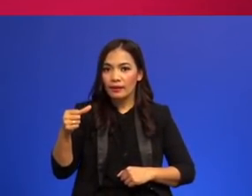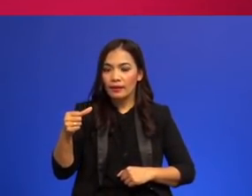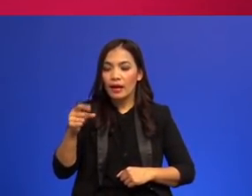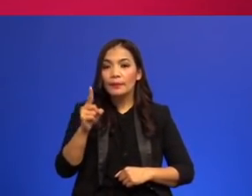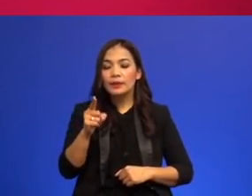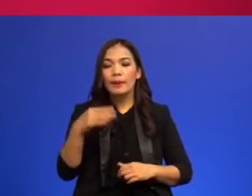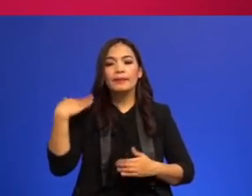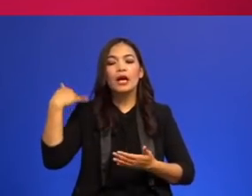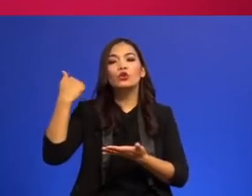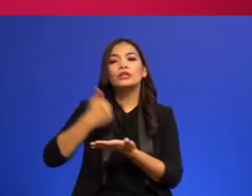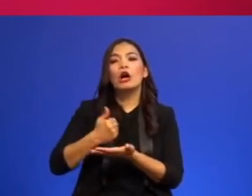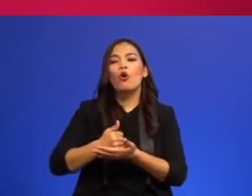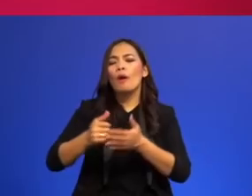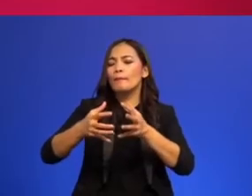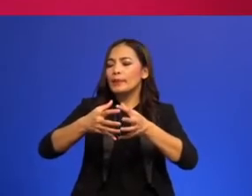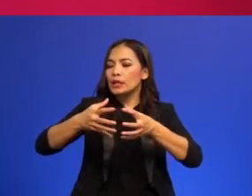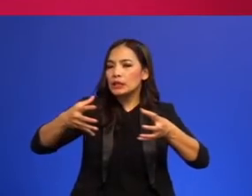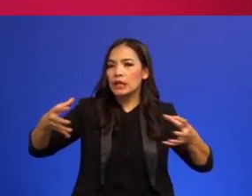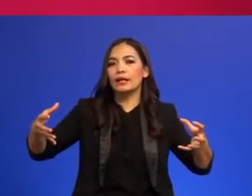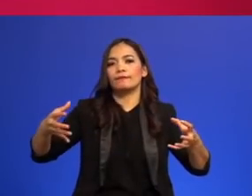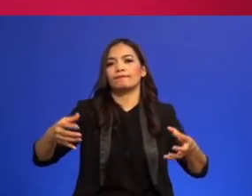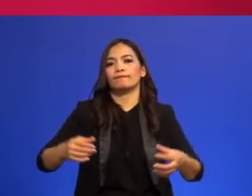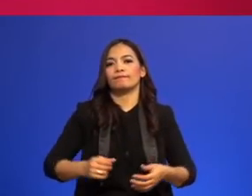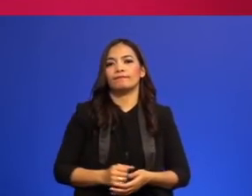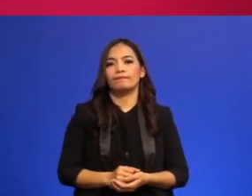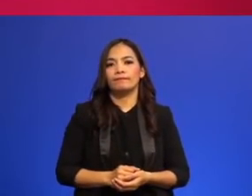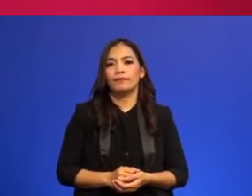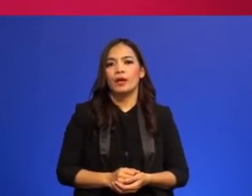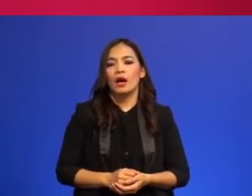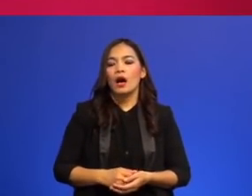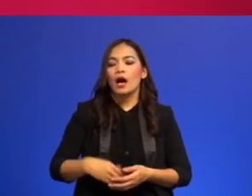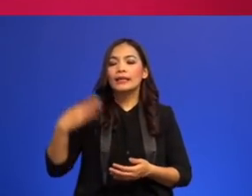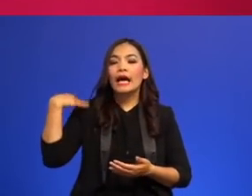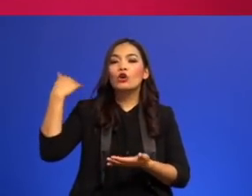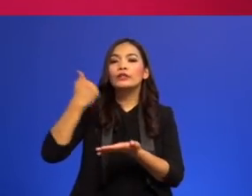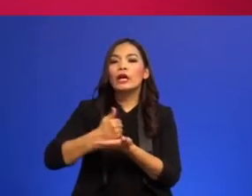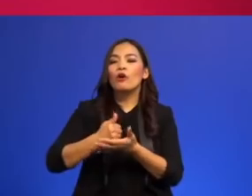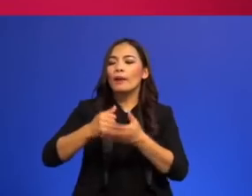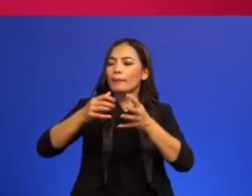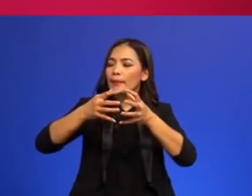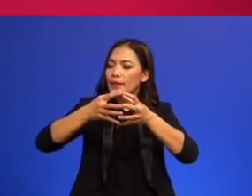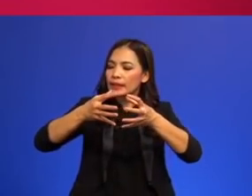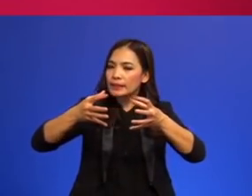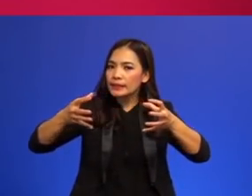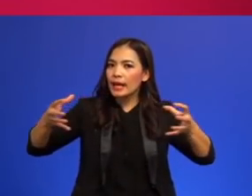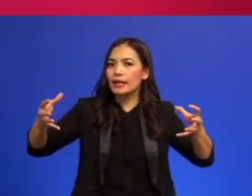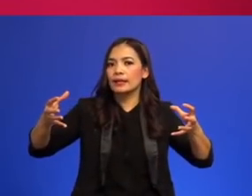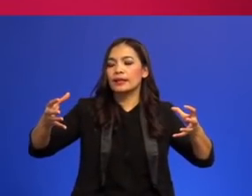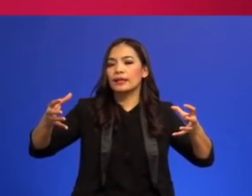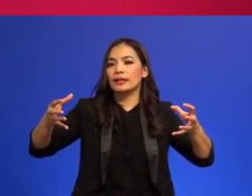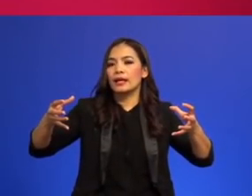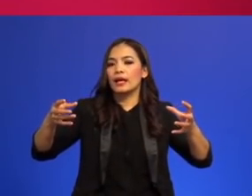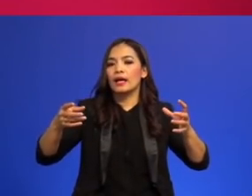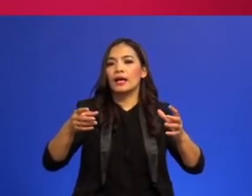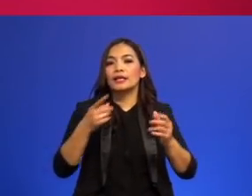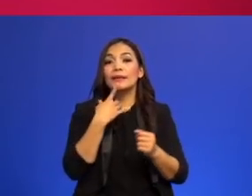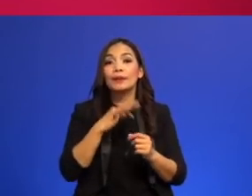Karena tanggung jawab saya begitu besar, benar-benar besar, benar-benar sering